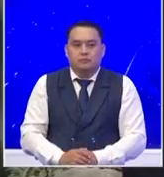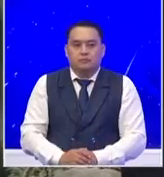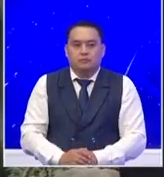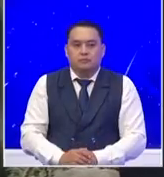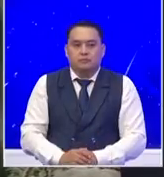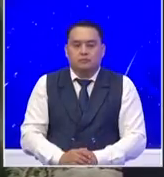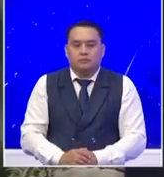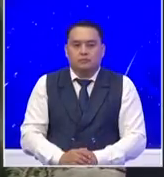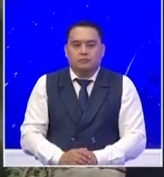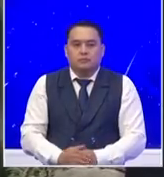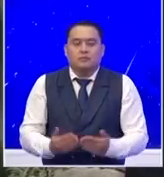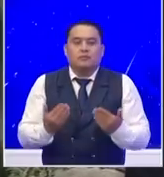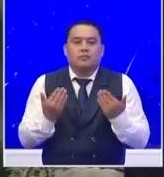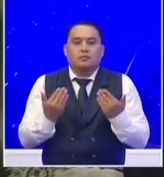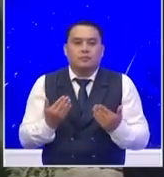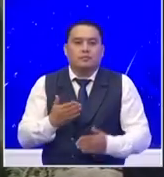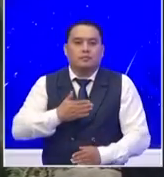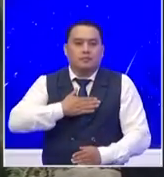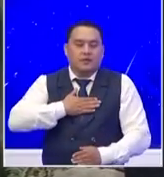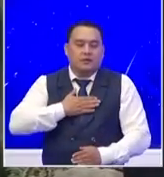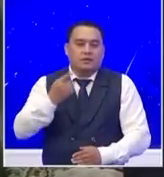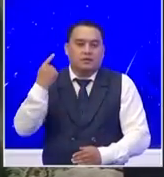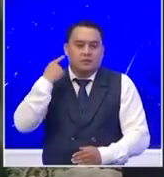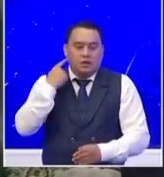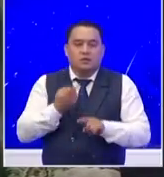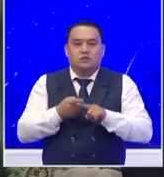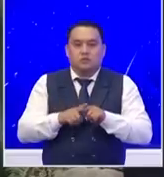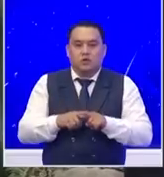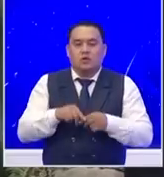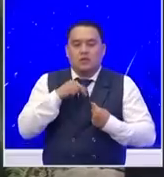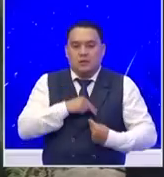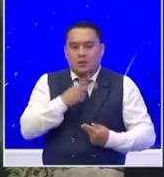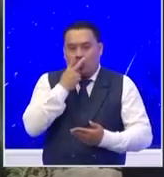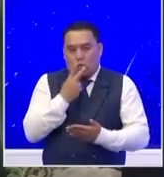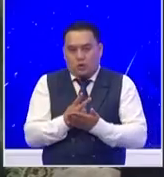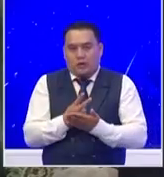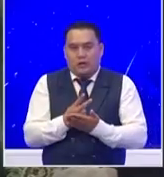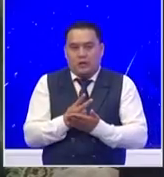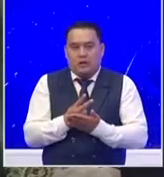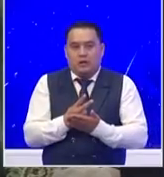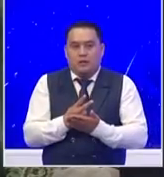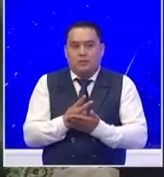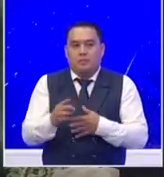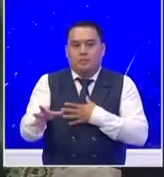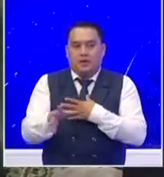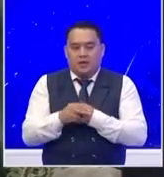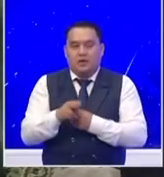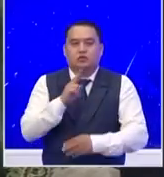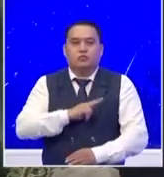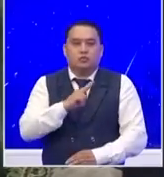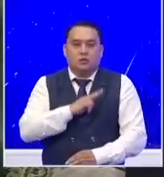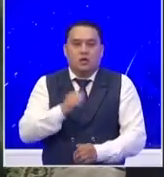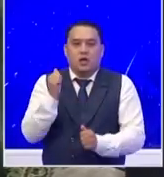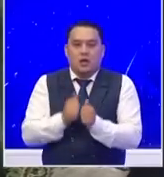Бізге осының еңбегі аян. Көзіміздің алдында, өйткені біз осымен бірге жүрдік. Әрбір